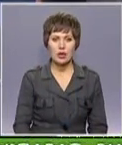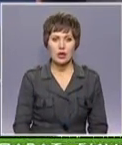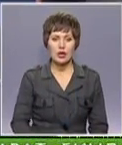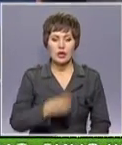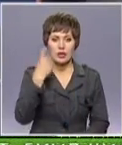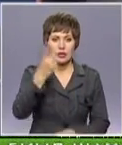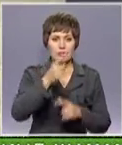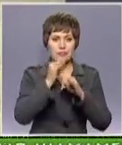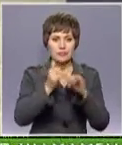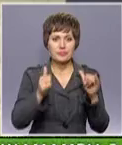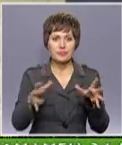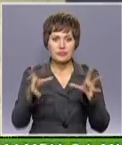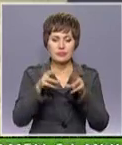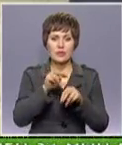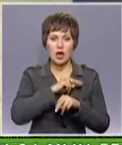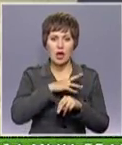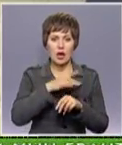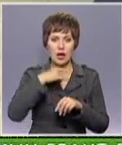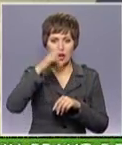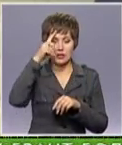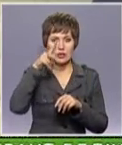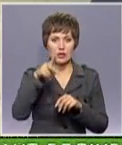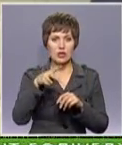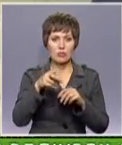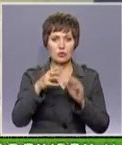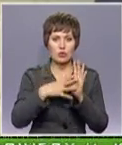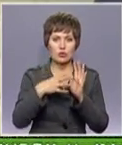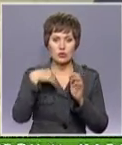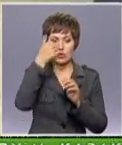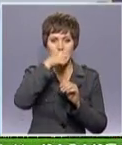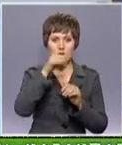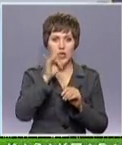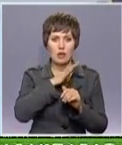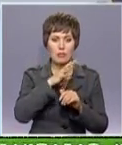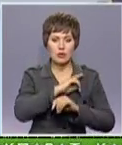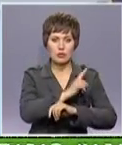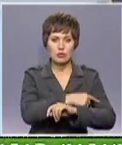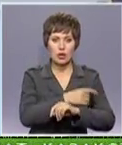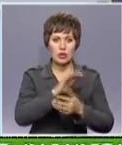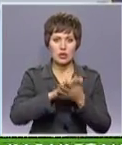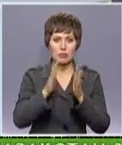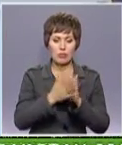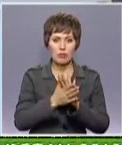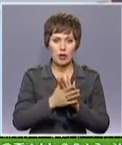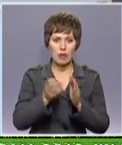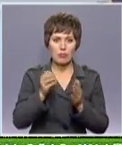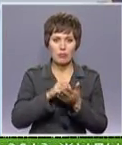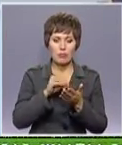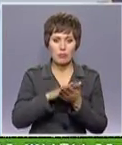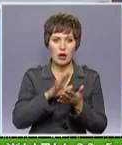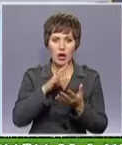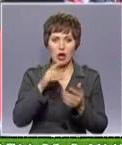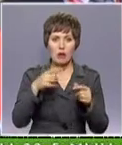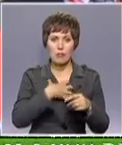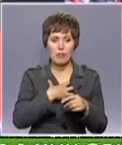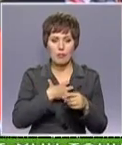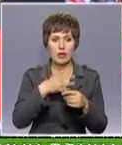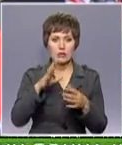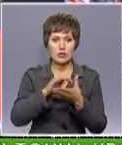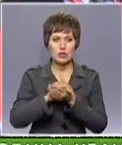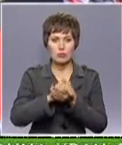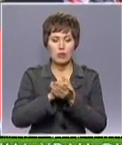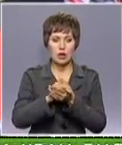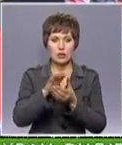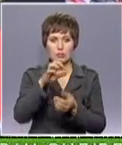Экономикалық даму және әріптестік ұйымымен Қазақстан 2009 жылы серіктестікті нығайту жайлы келісімшартқа қол қойды. Қазақстанның мұндай маңызды ұйыммен